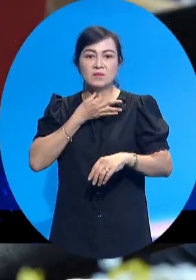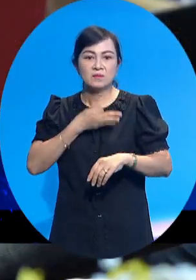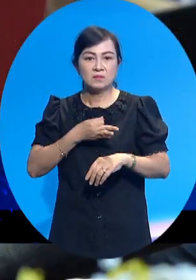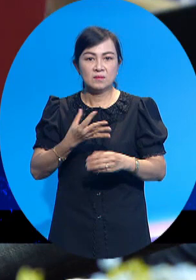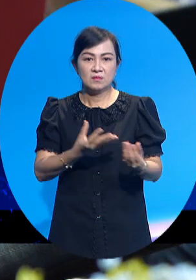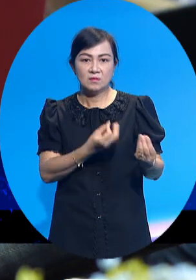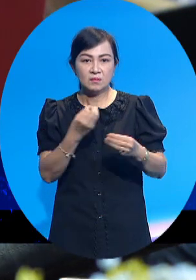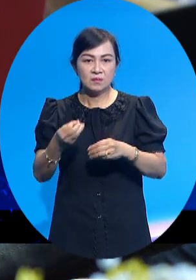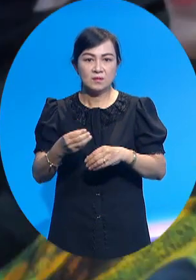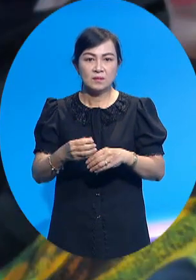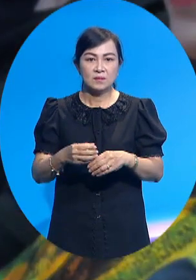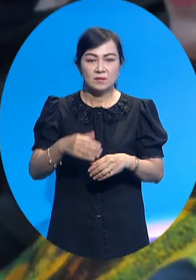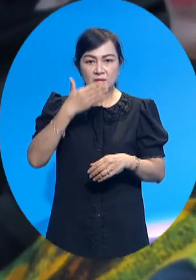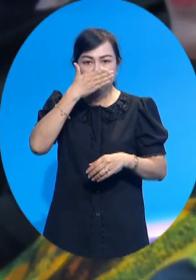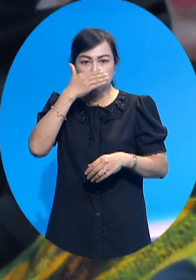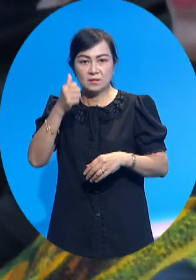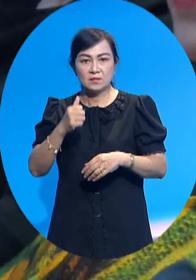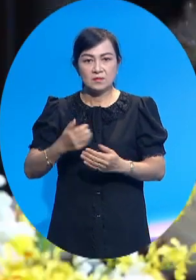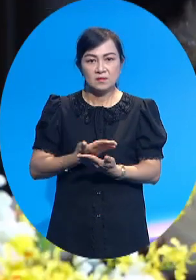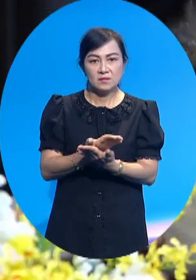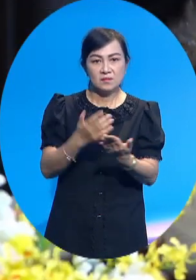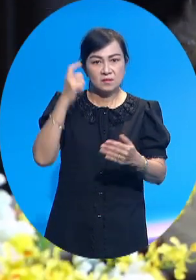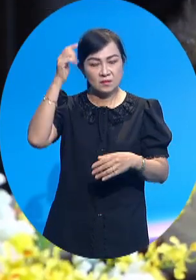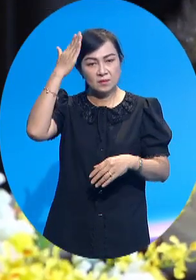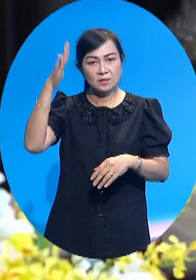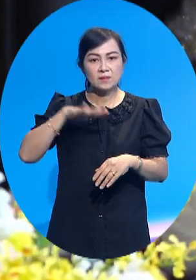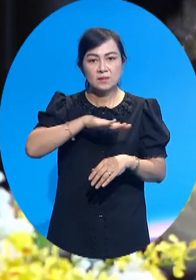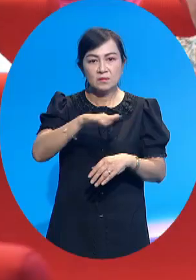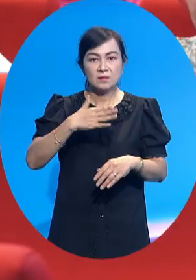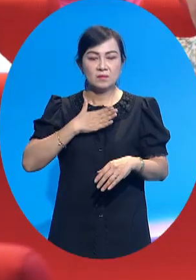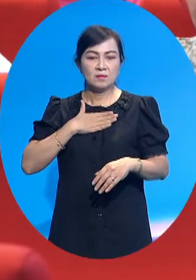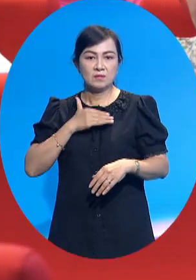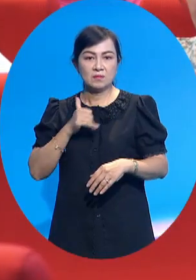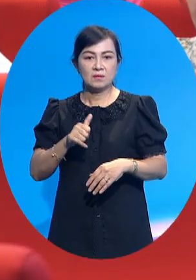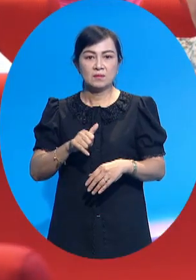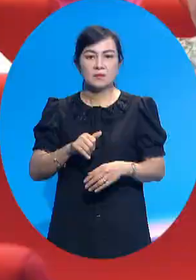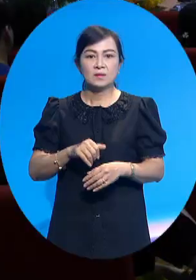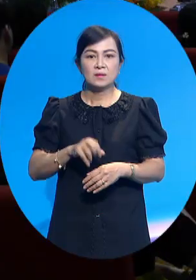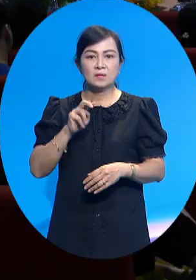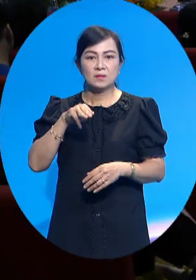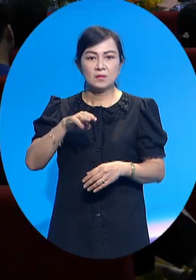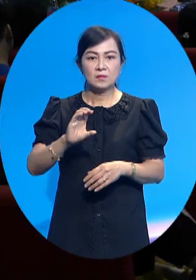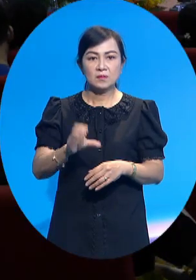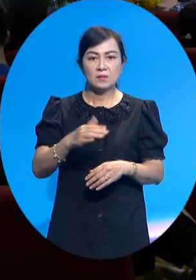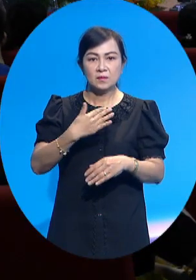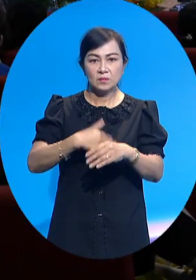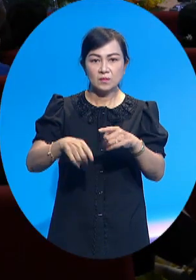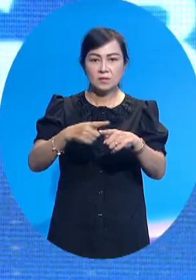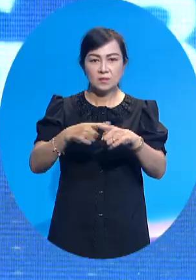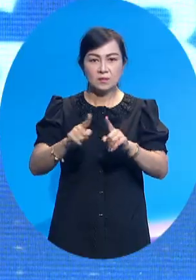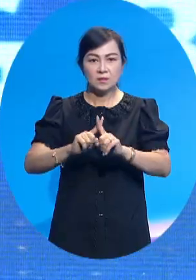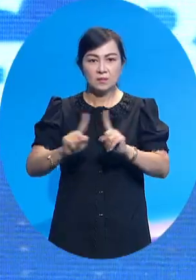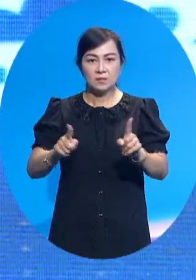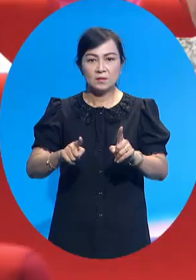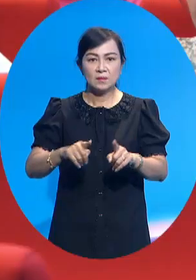đã mang đến các tiết mục dự thi đặc biệt, thể hiện sự hiểu biết, lan tỏa niềm tự hào về y hiệu UMC thông qua những giá trị